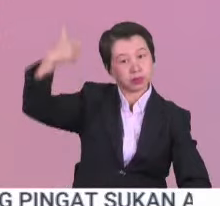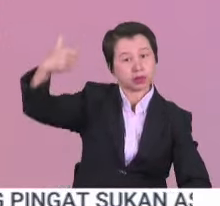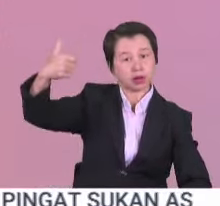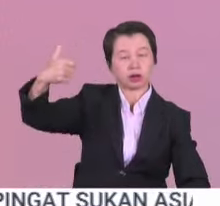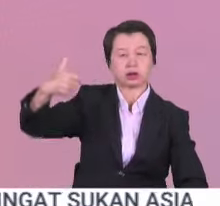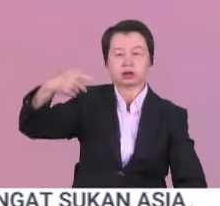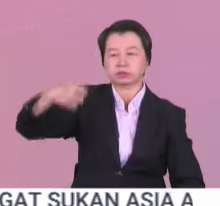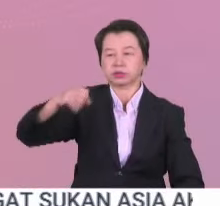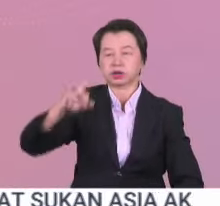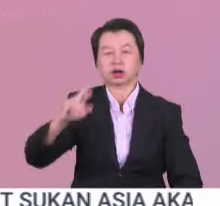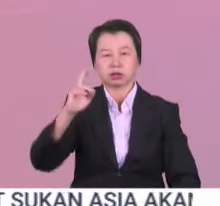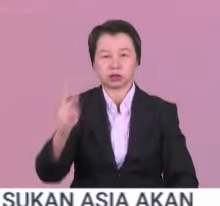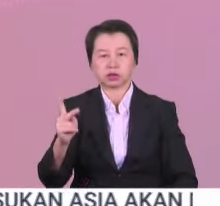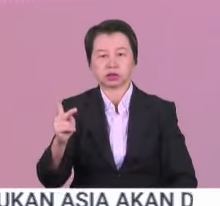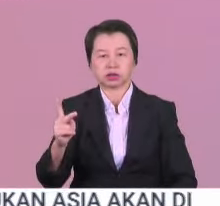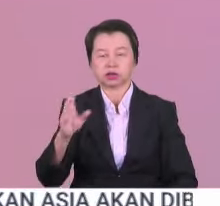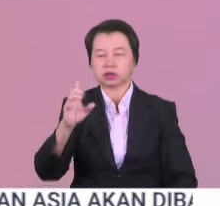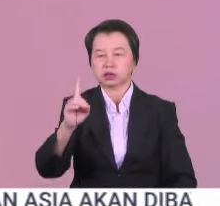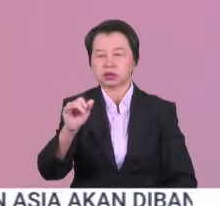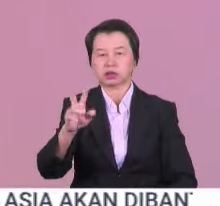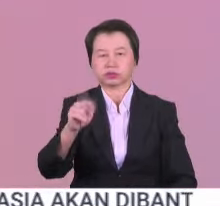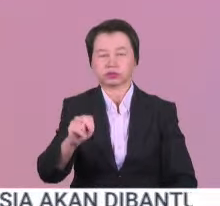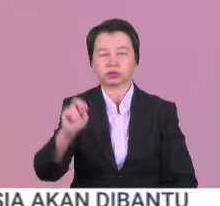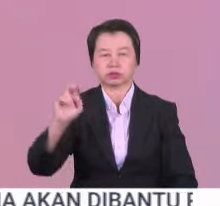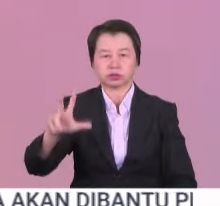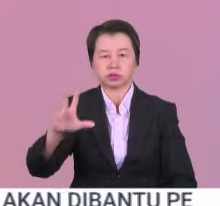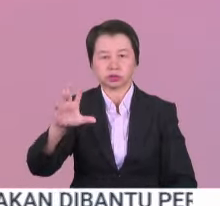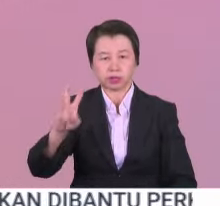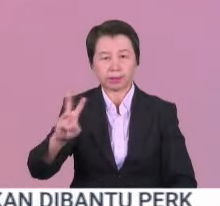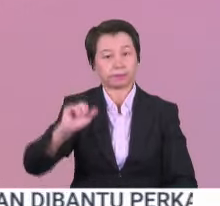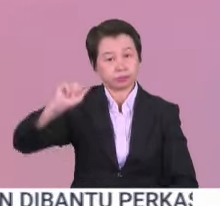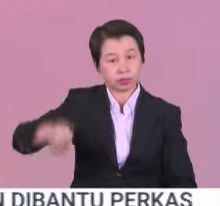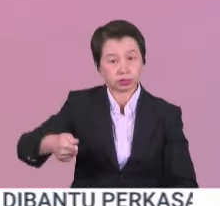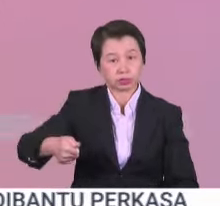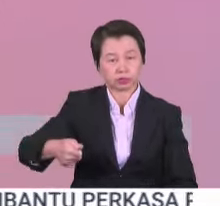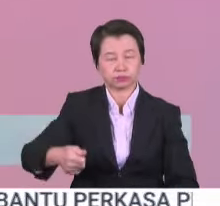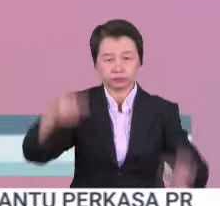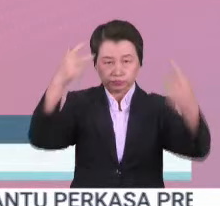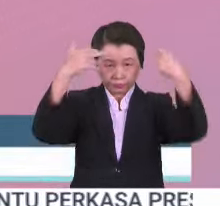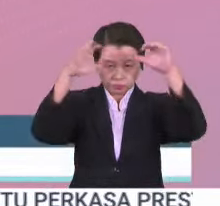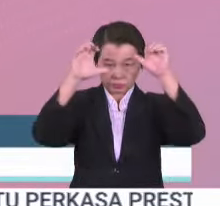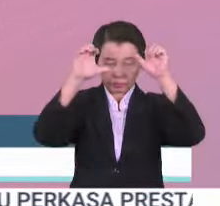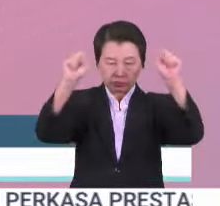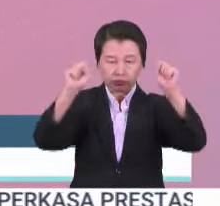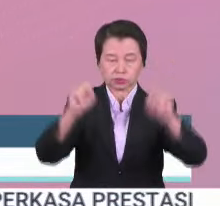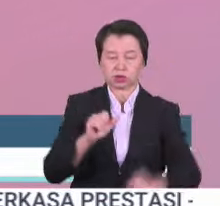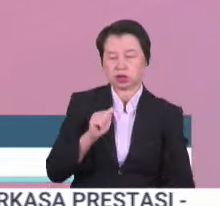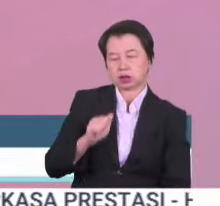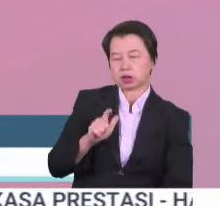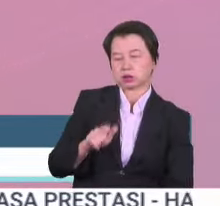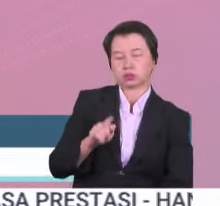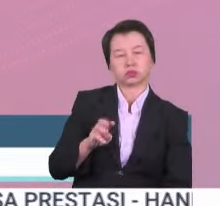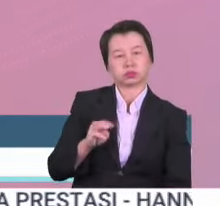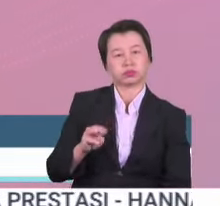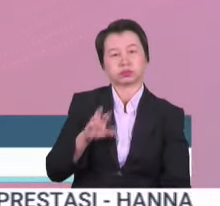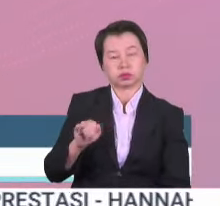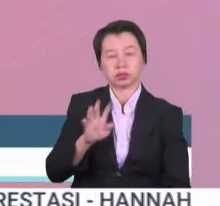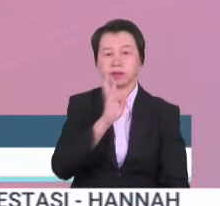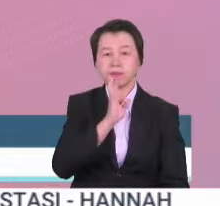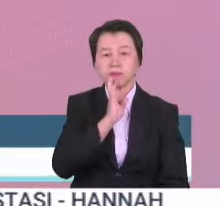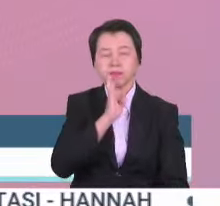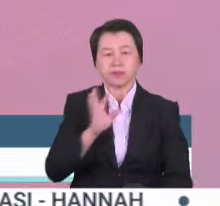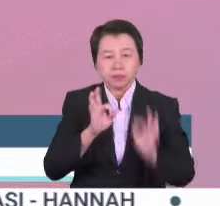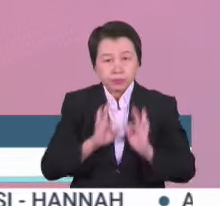PRK Dewan Undangan Negeri Dun Pelangai esok. Presiden alumni Majlis Belia Felda Dato' Abdullah Abu Bakar berkata